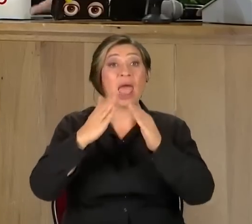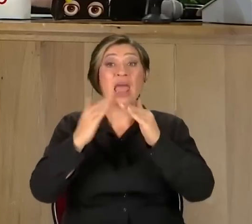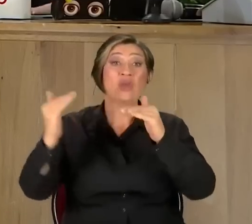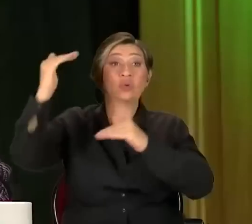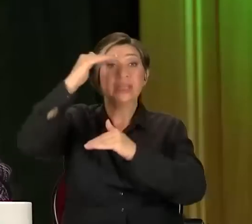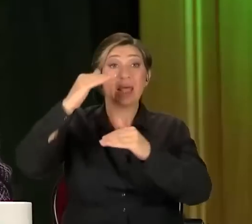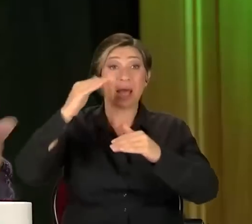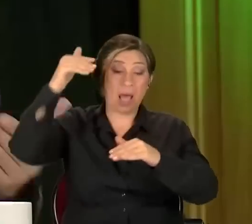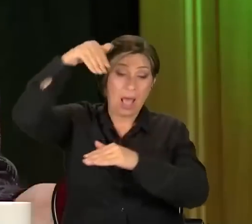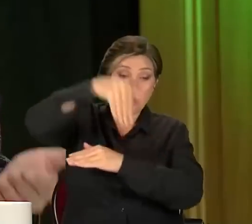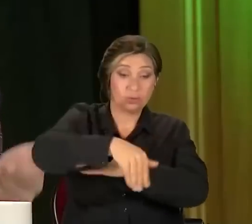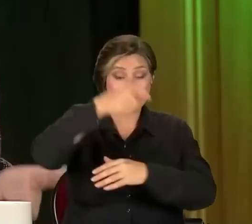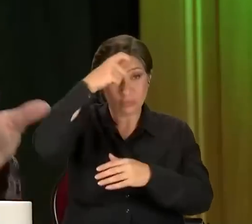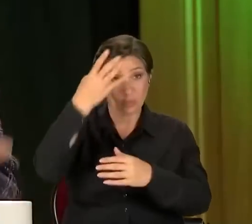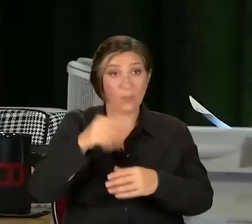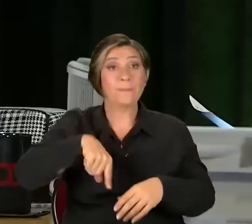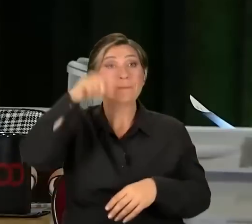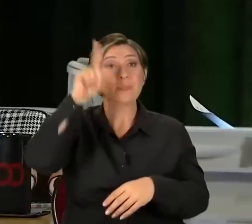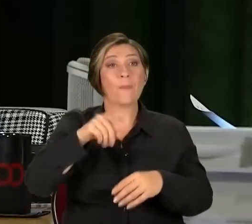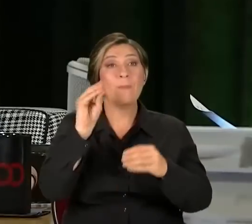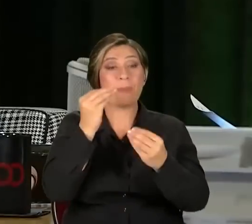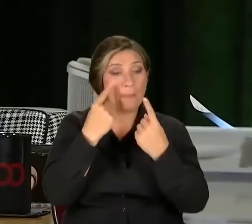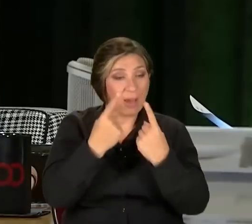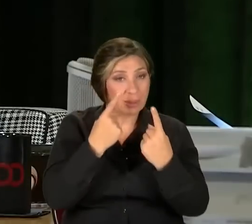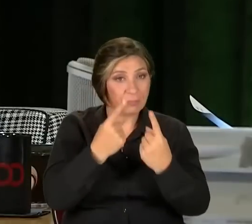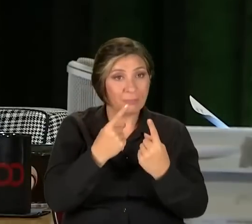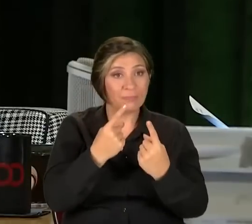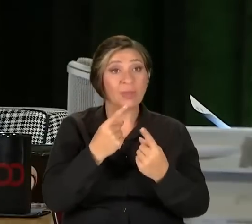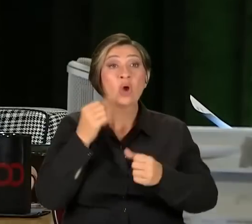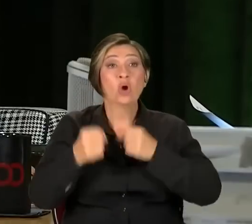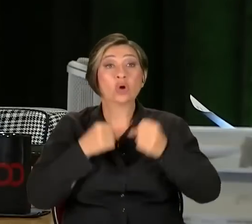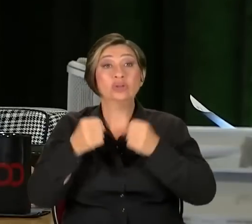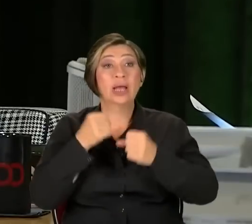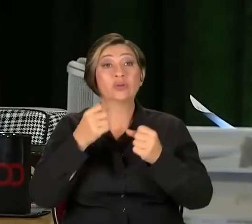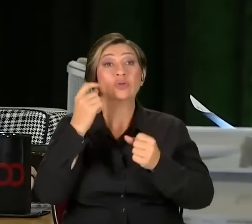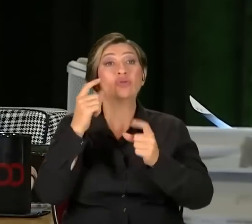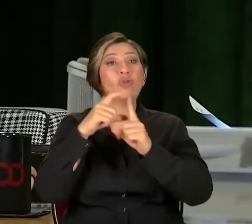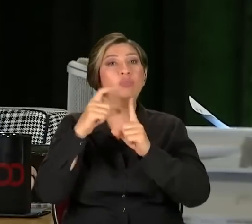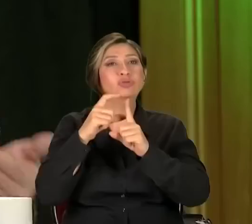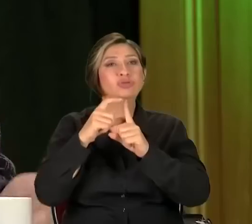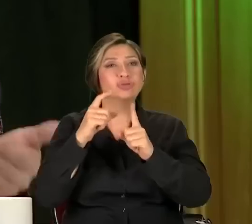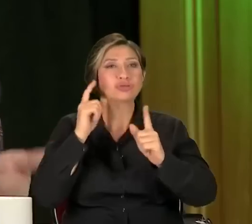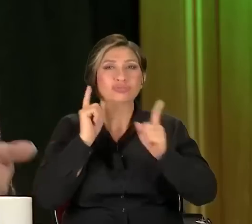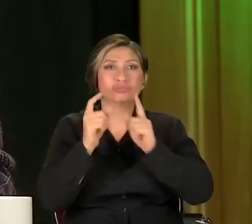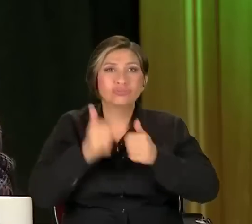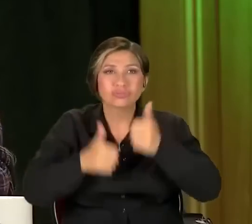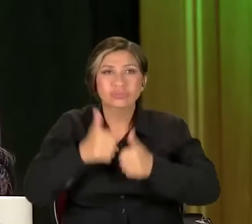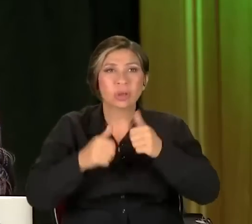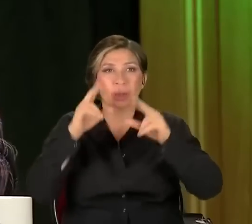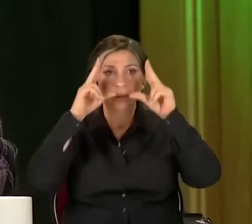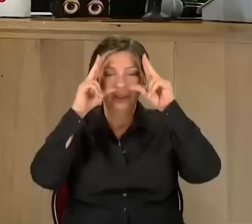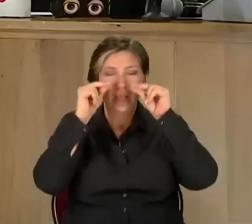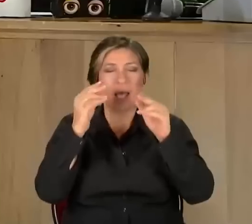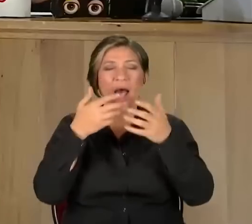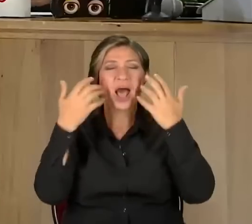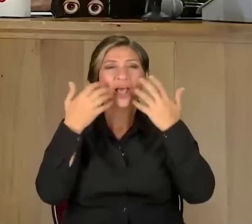atlayan Türk oldum. Bir günlüğüne bebek bakıcısı oldum. Koşarak dolmuşla yarıştım. Gözüm kapalı hayvan